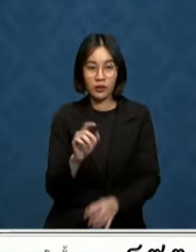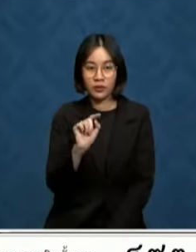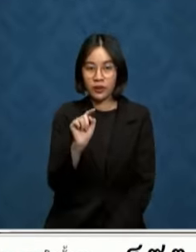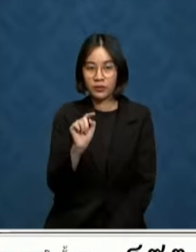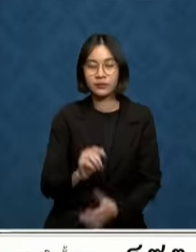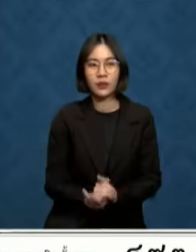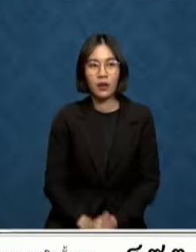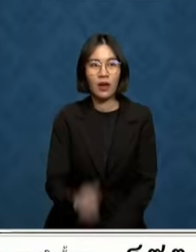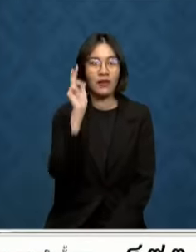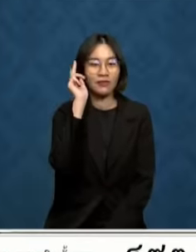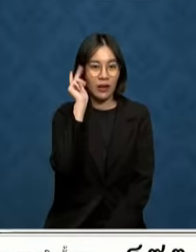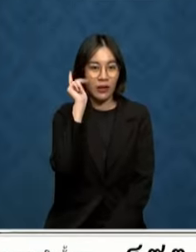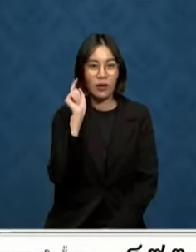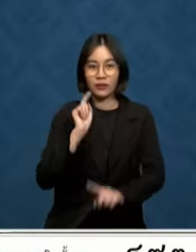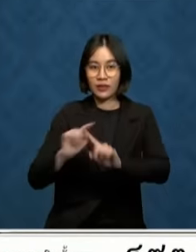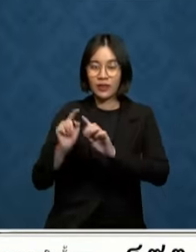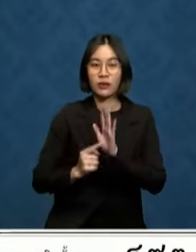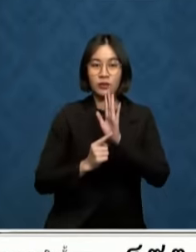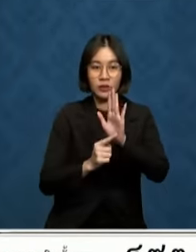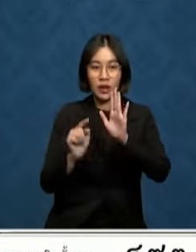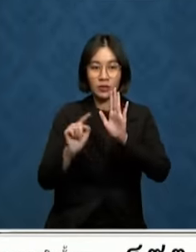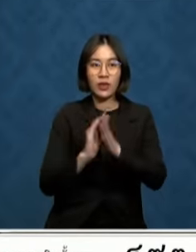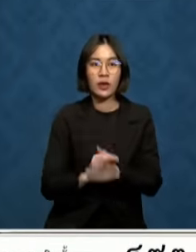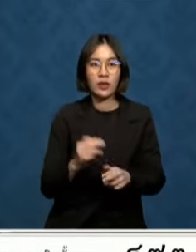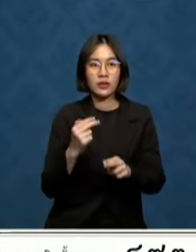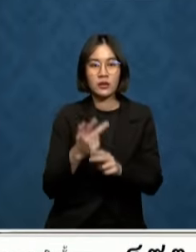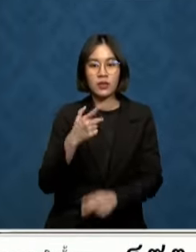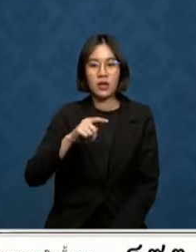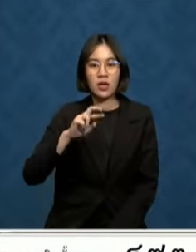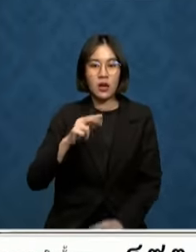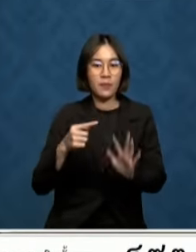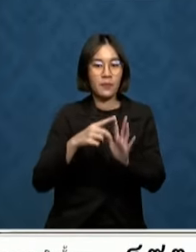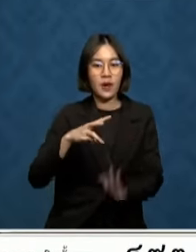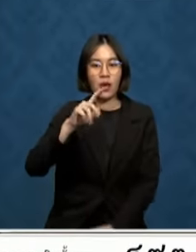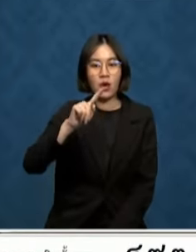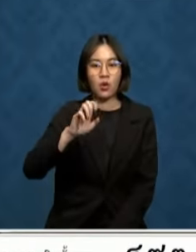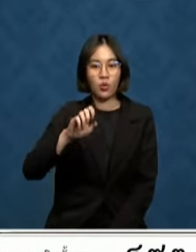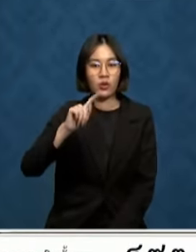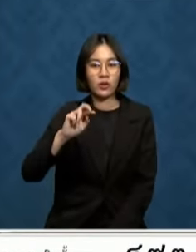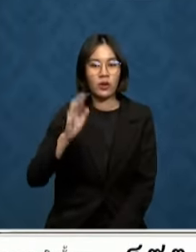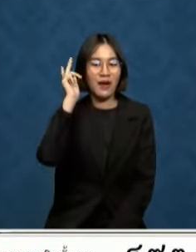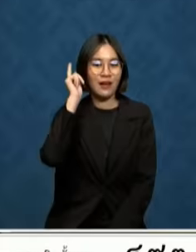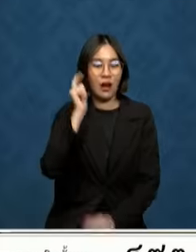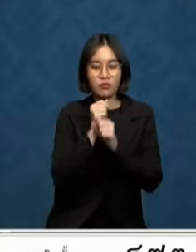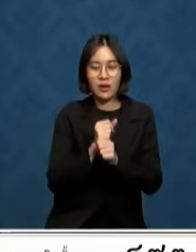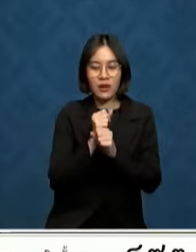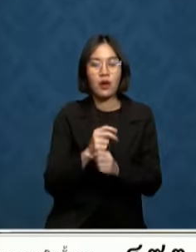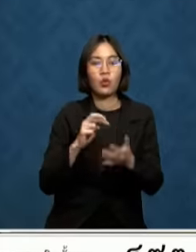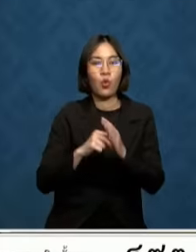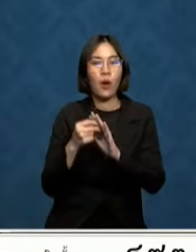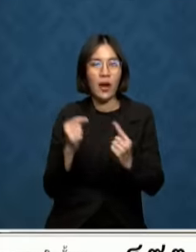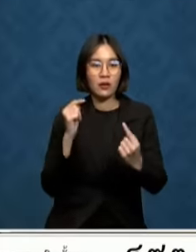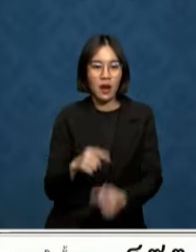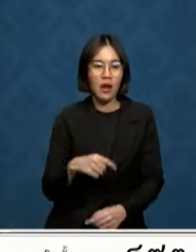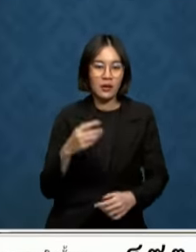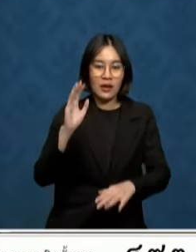แม้กระทั่งสื่อมวนชนอย่างกรณีของคุณประวิยโจนพรึก นัขาวอาุโสก็ถูกเรีกรายงานตัว ไปอย่กอง